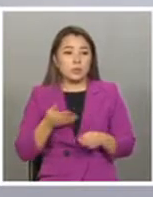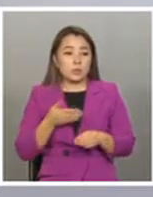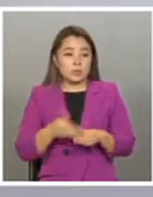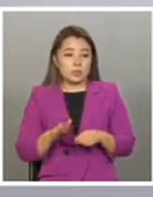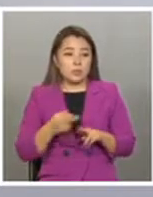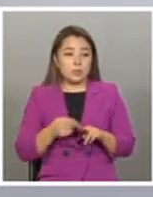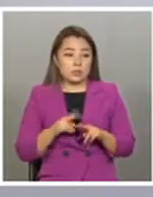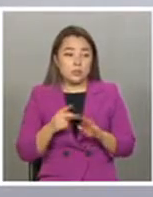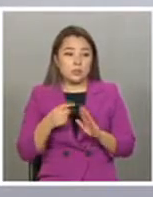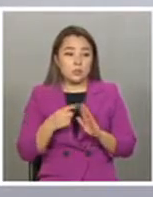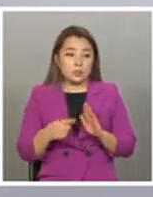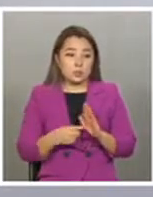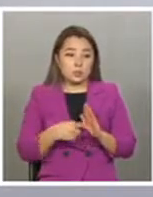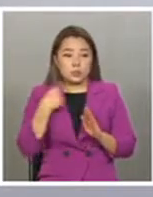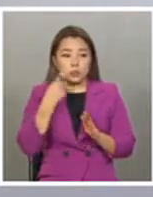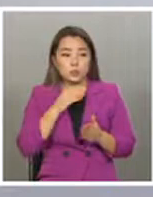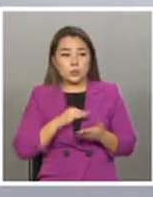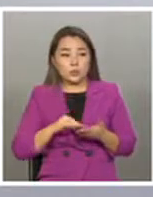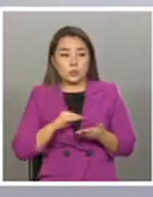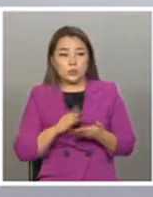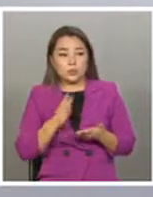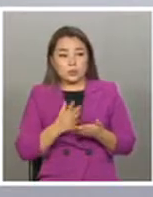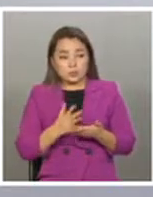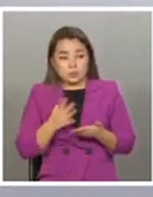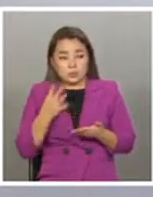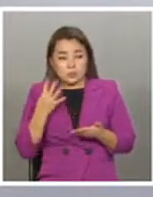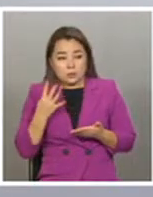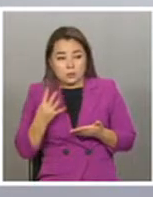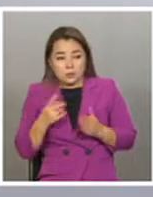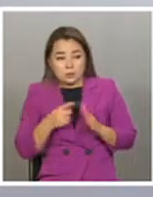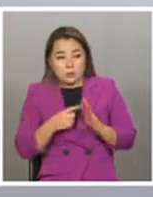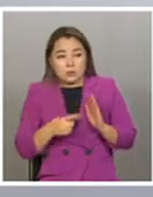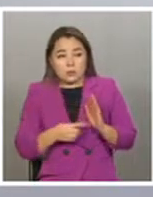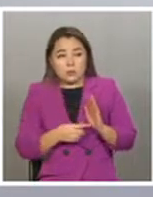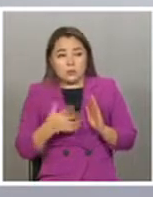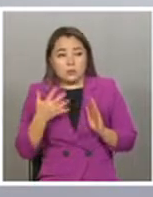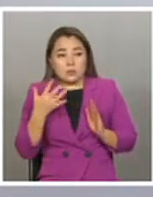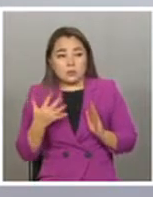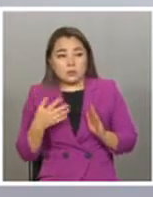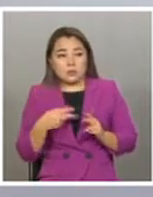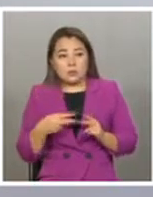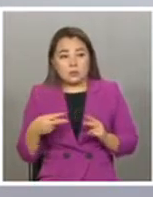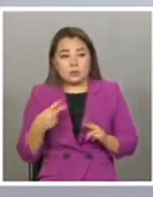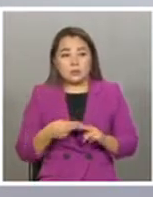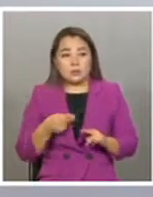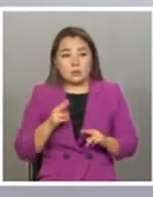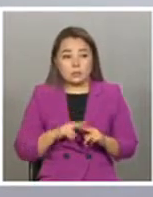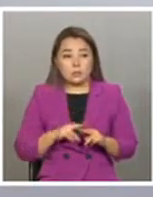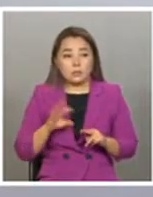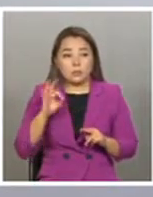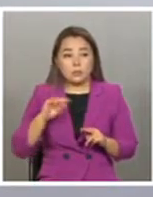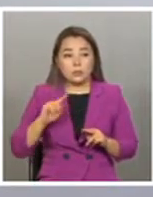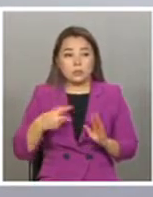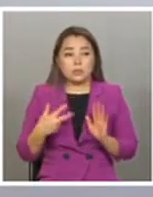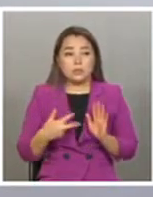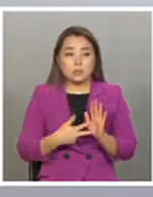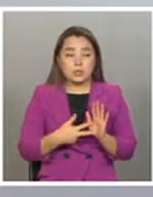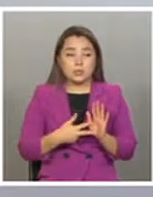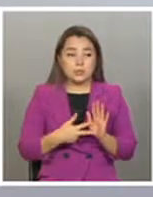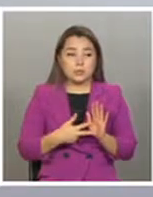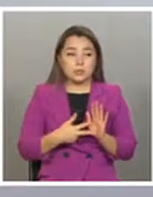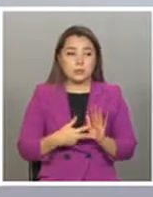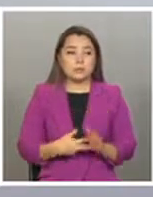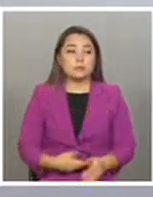бөлшекті бөлінді түрінде жазып, яғни 4-ті 5-ге бұрыштап бөлетін болсақ, онда 0 бүтін 10-8 бөлшек